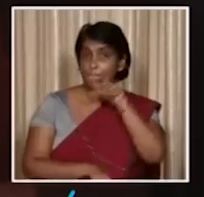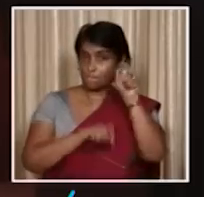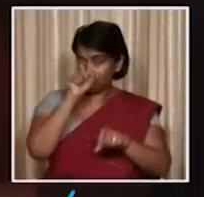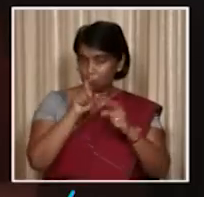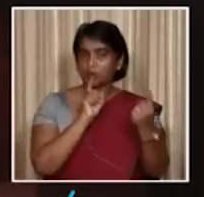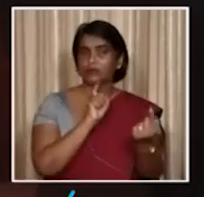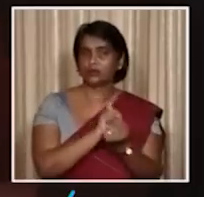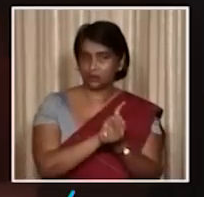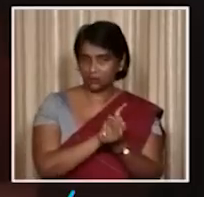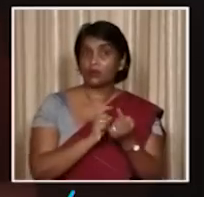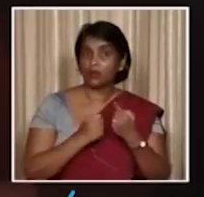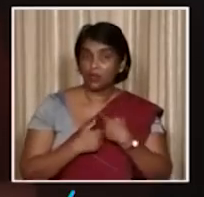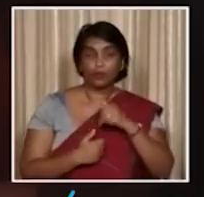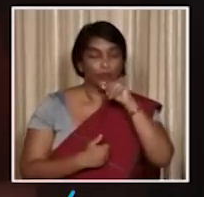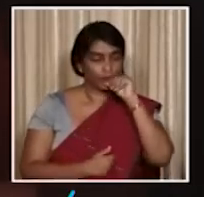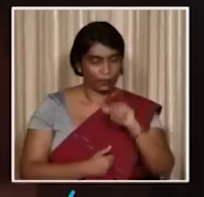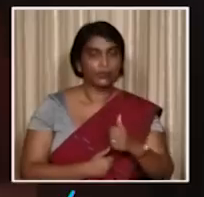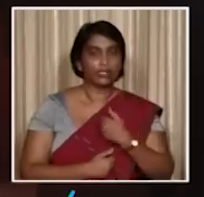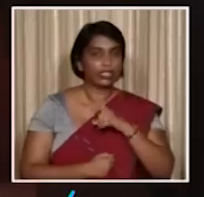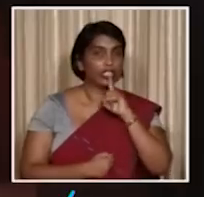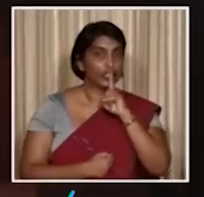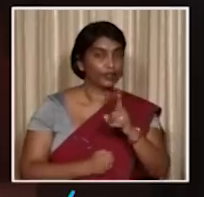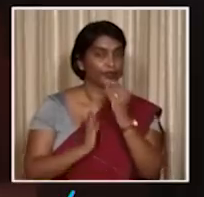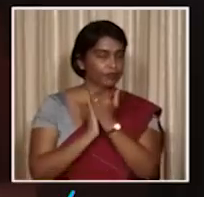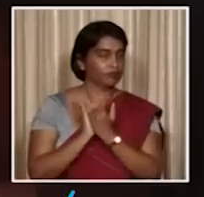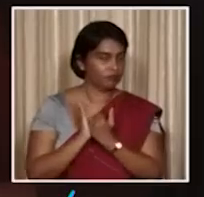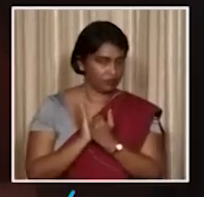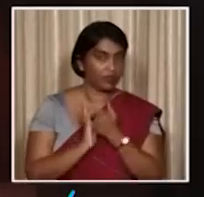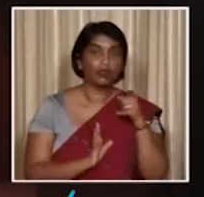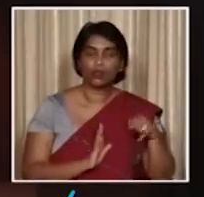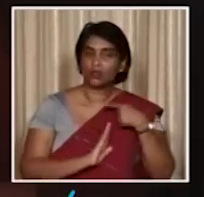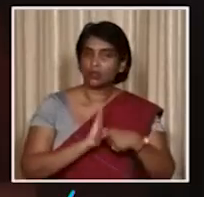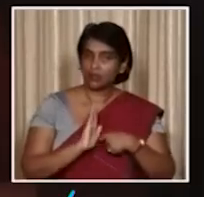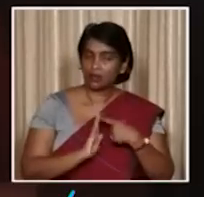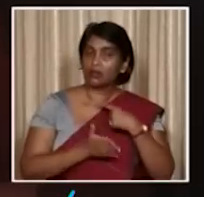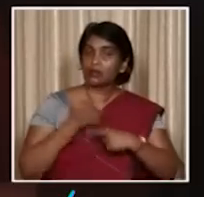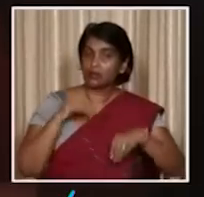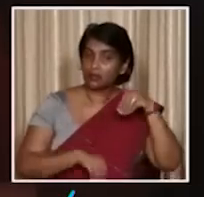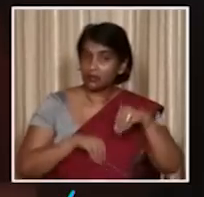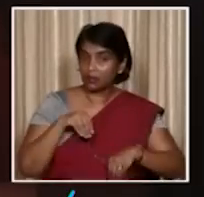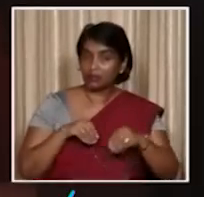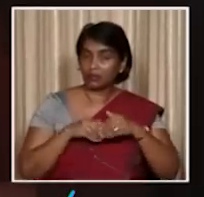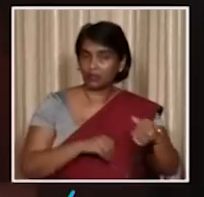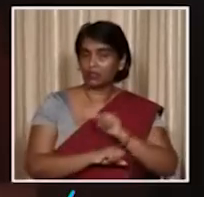වෙලා අපි පැහැදිලිවම කිව්ව කාරණාව තමයි මේ රටේ මැතිවරණ